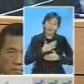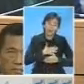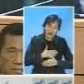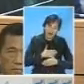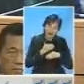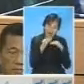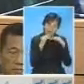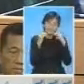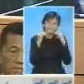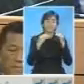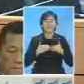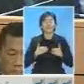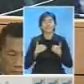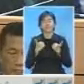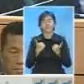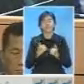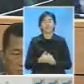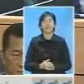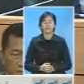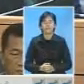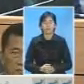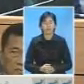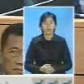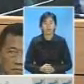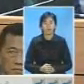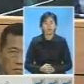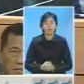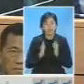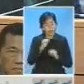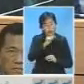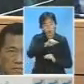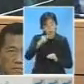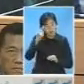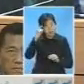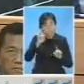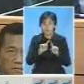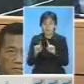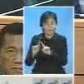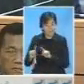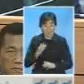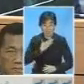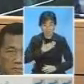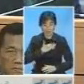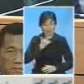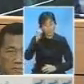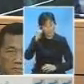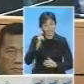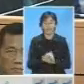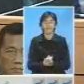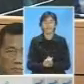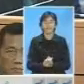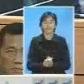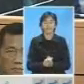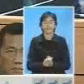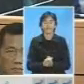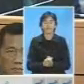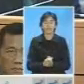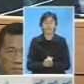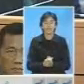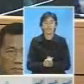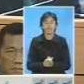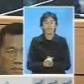างครับหลายๆท่านก็เชื่อแต่ละหลายอย่างแต่ผมเองเชื่อครับว่าน้ำลายไม่มีทางล้างค